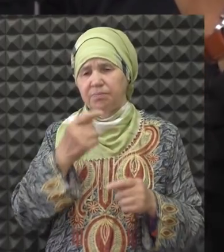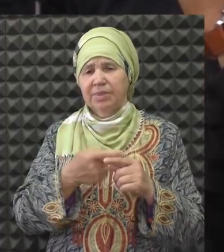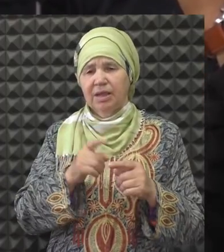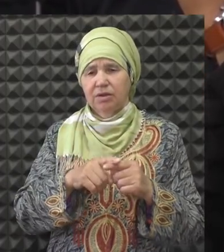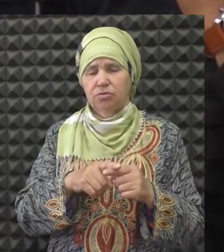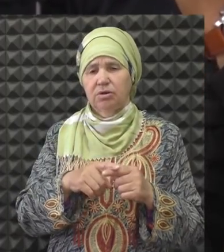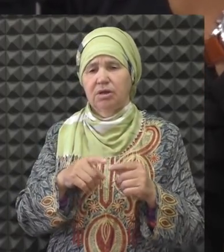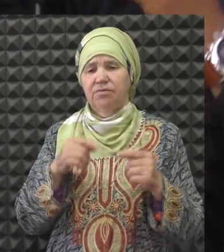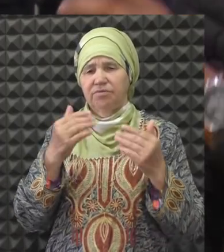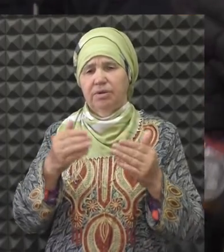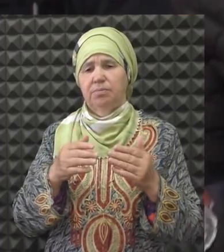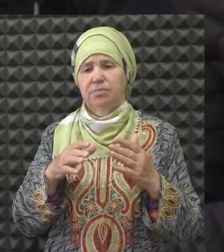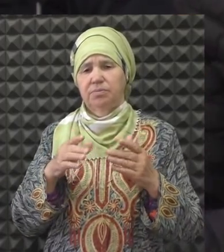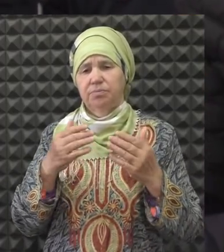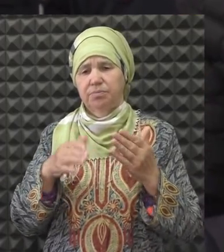спасибо,